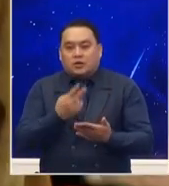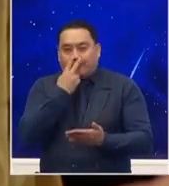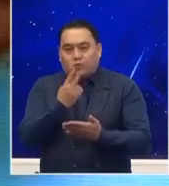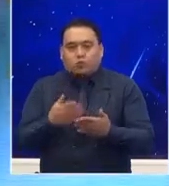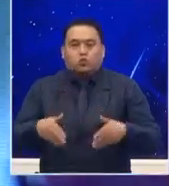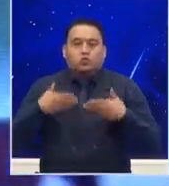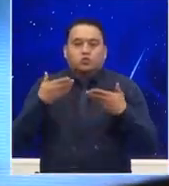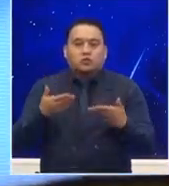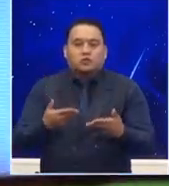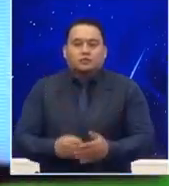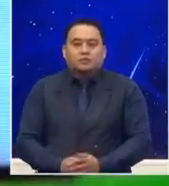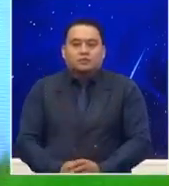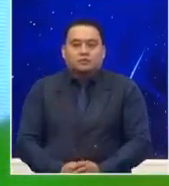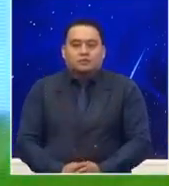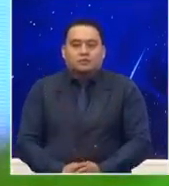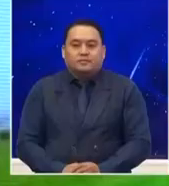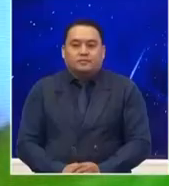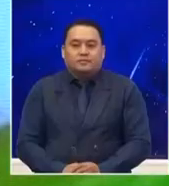ұсынды.